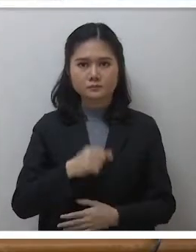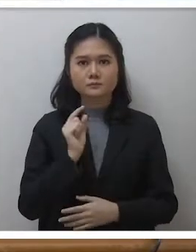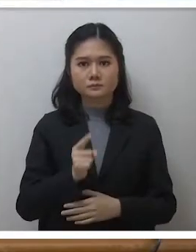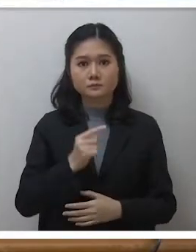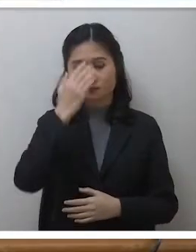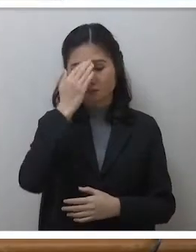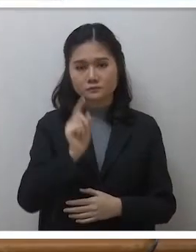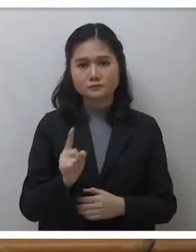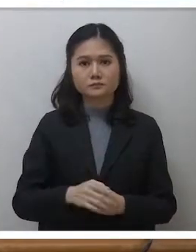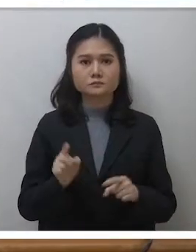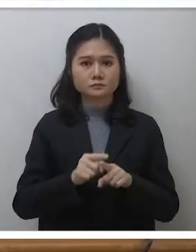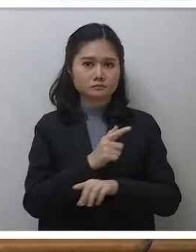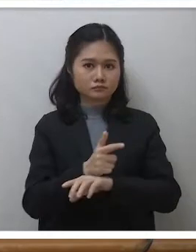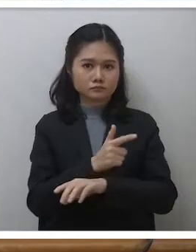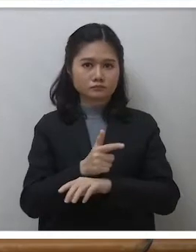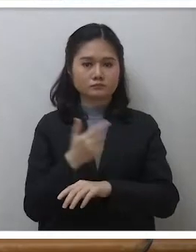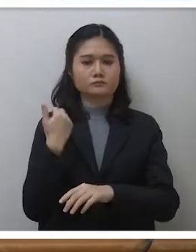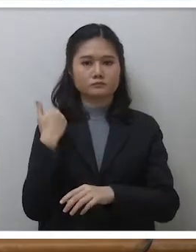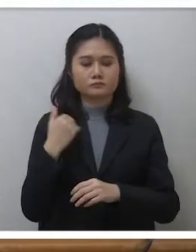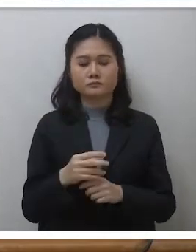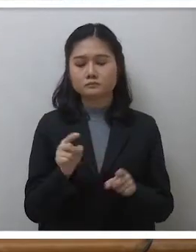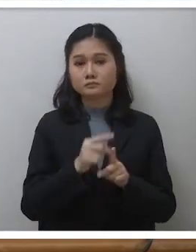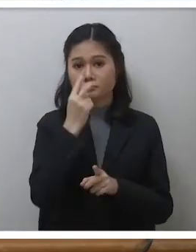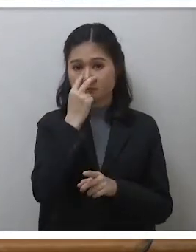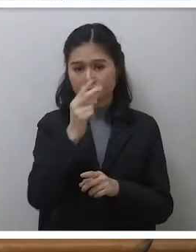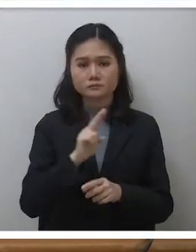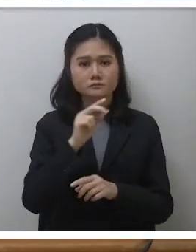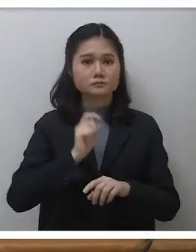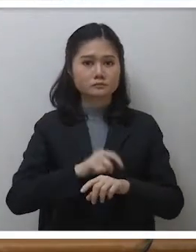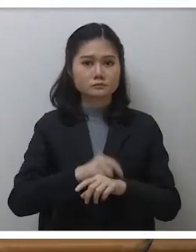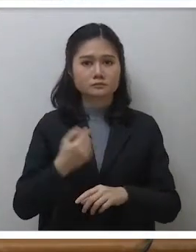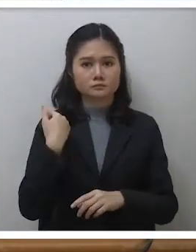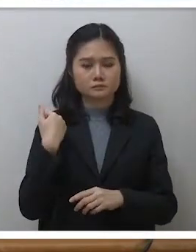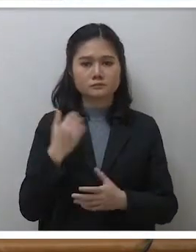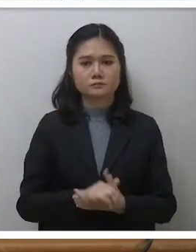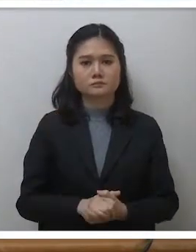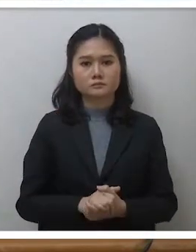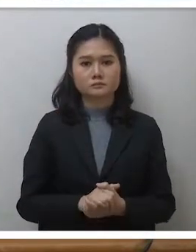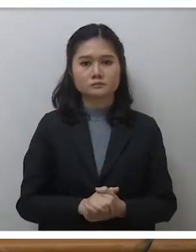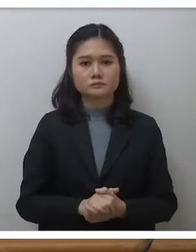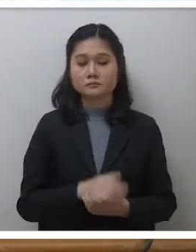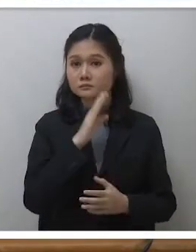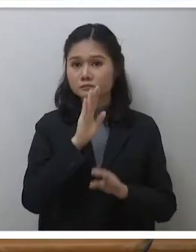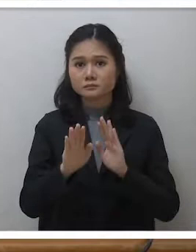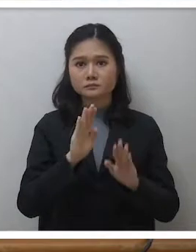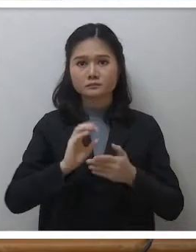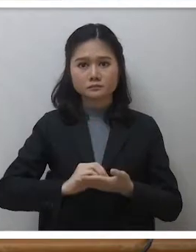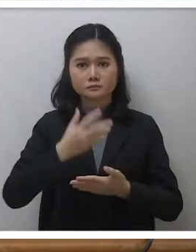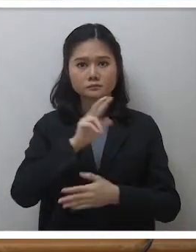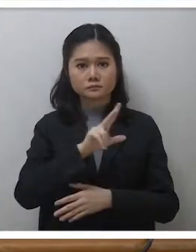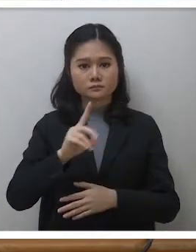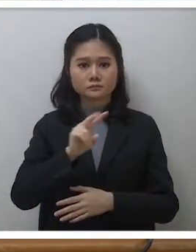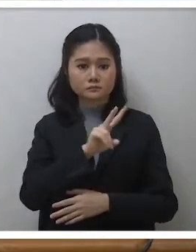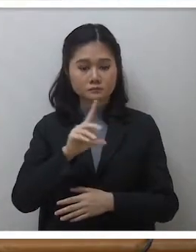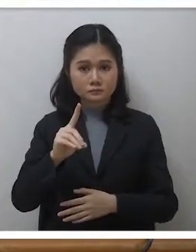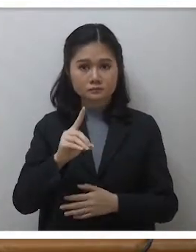ะครับเพราะว่ามันค่อนข้างใช้เวลาอย่างที่เห็นว่าจะใช้เวลาพอสมควรนี่เมื่อเทียบกับโปรแกรม3มิติกับ